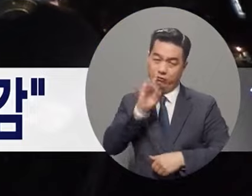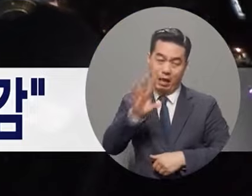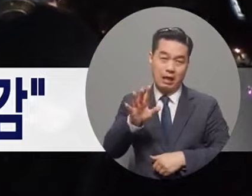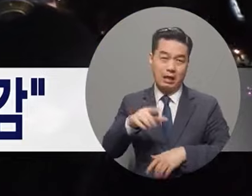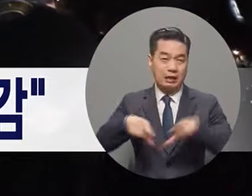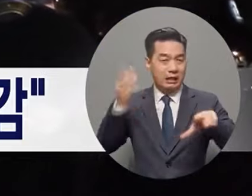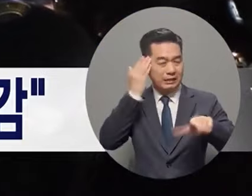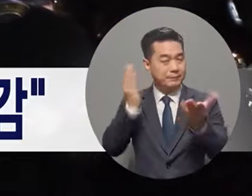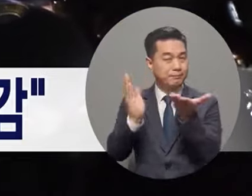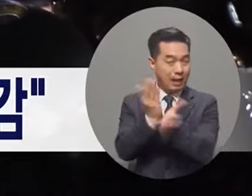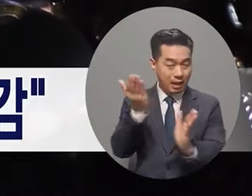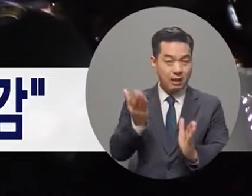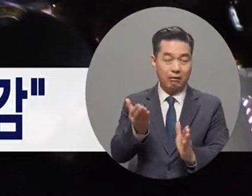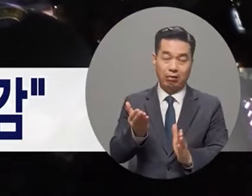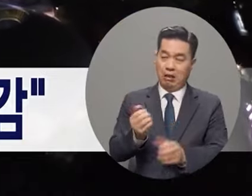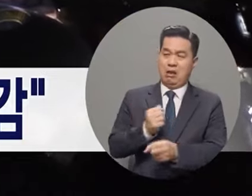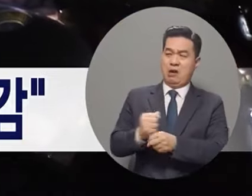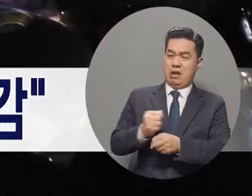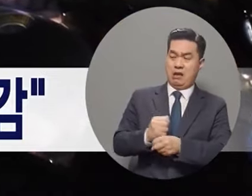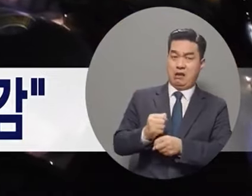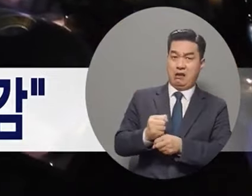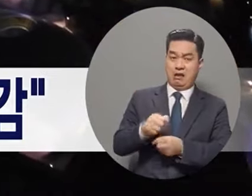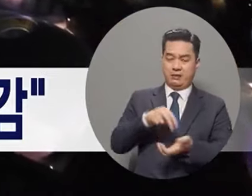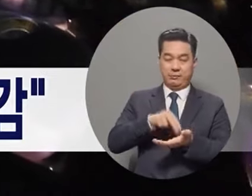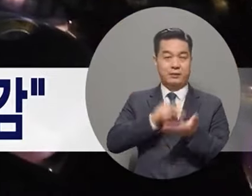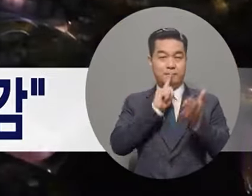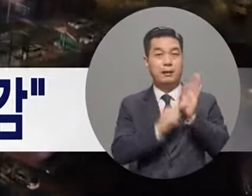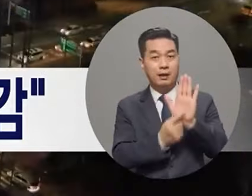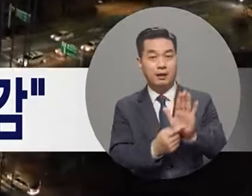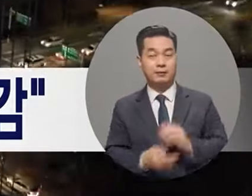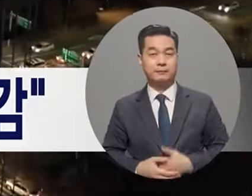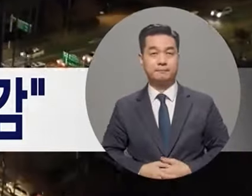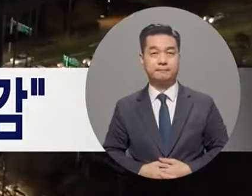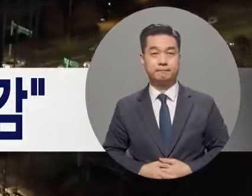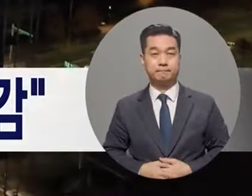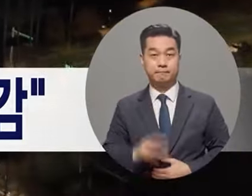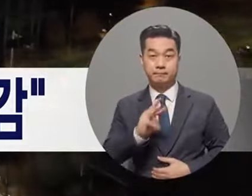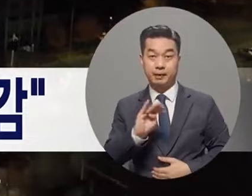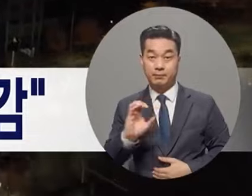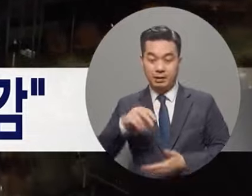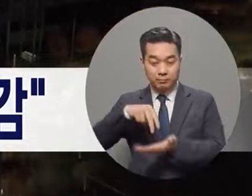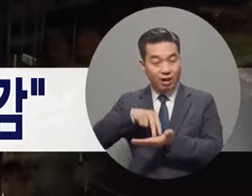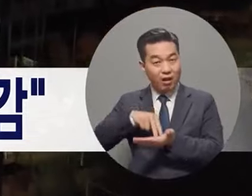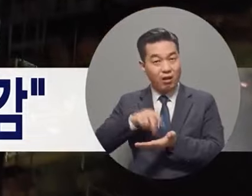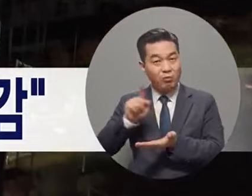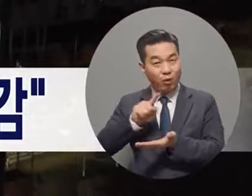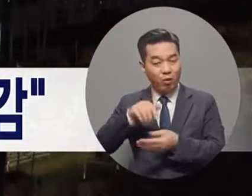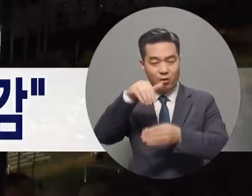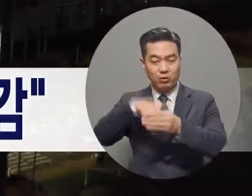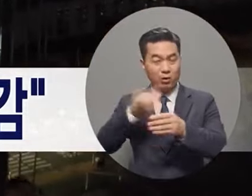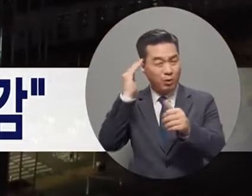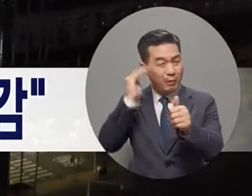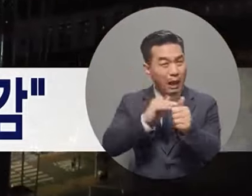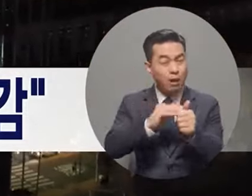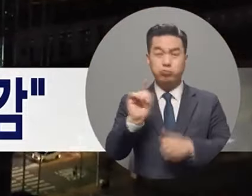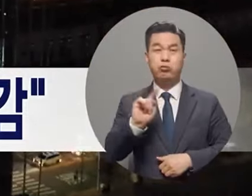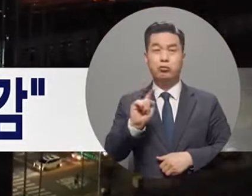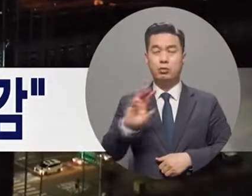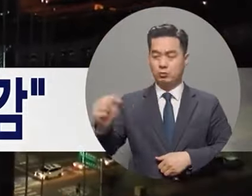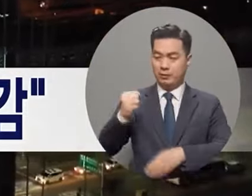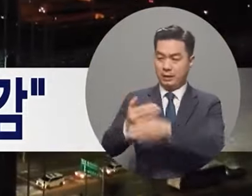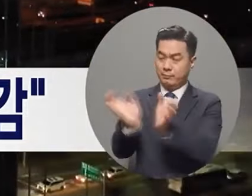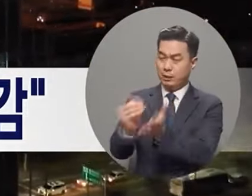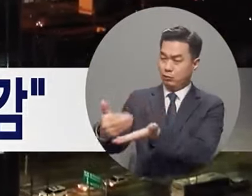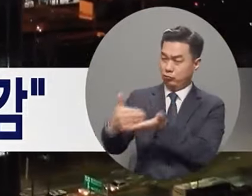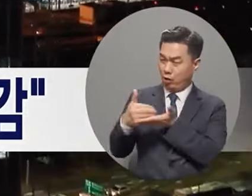비상식적이고 황당한 주장이라는 입장을 밝혔습니다 또 MBC 무엇이 선거 방해인 국민의 힘 주장의